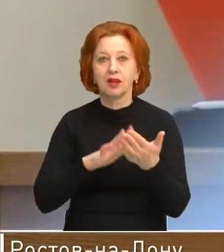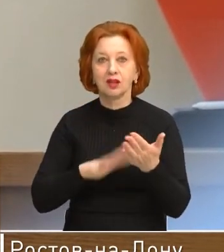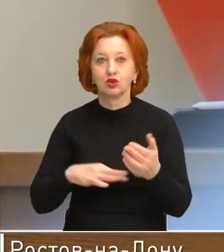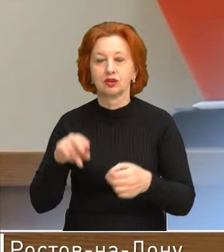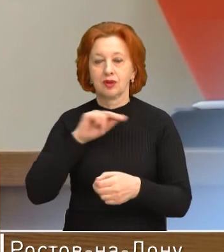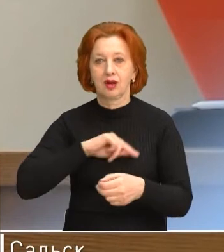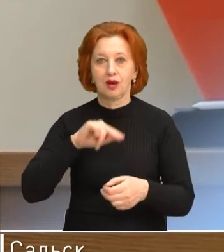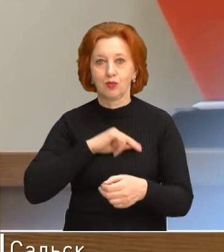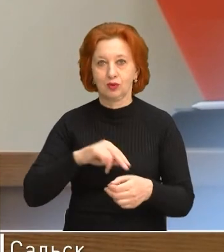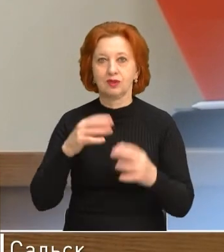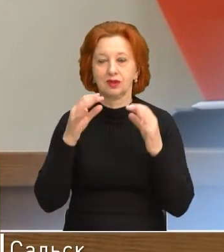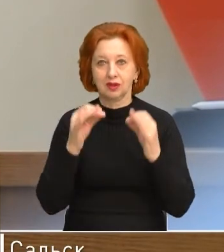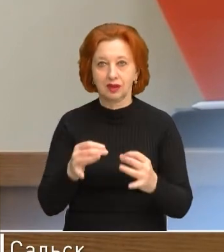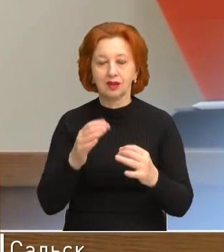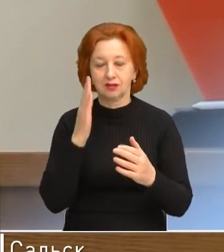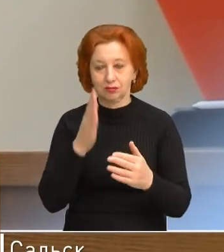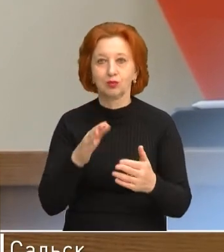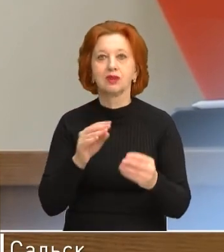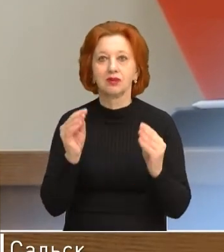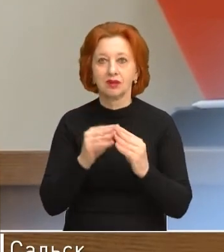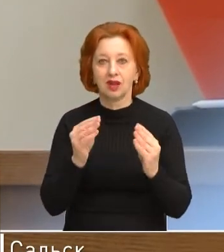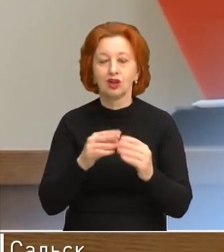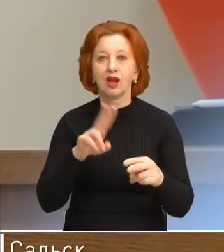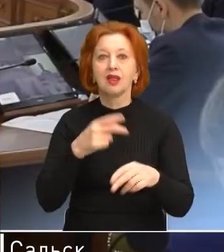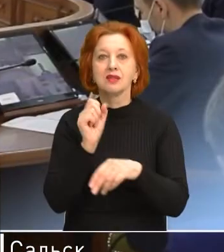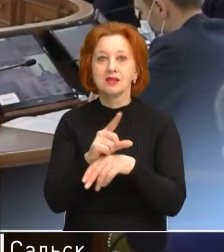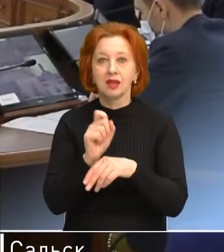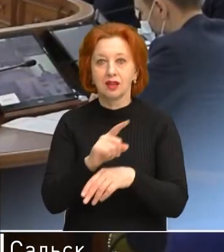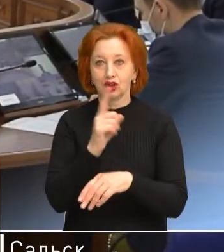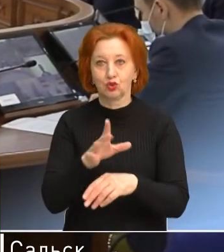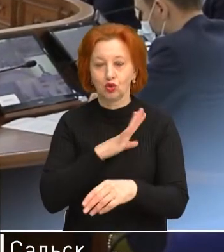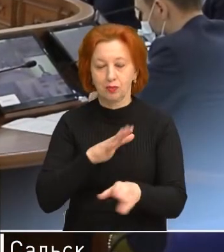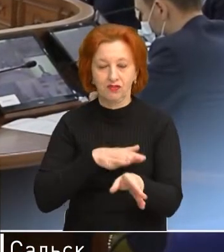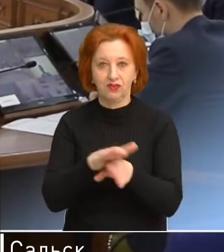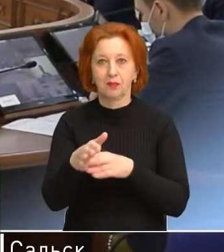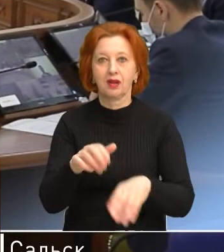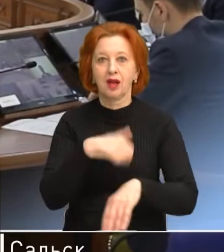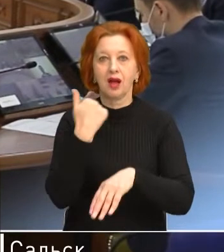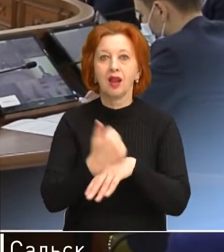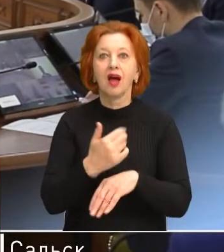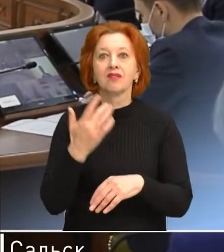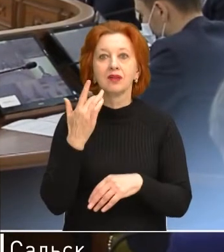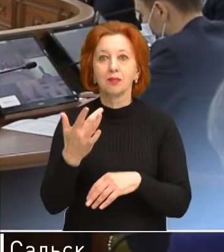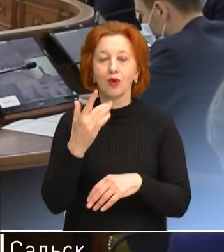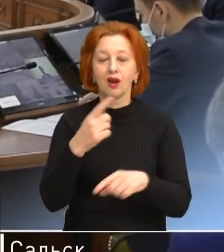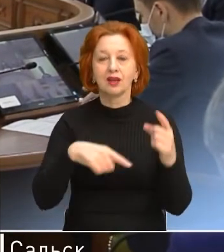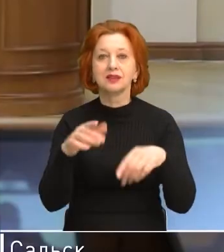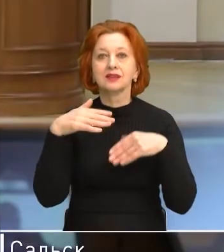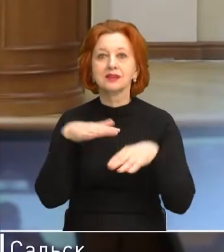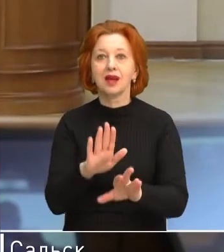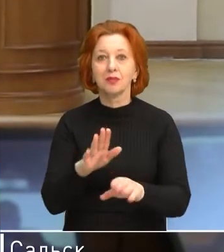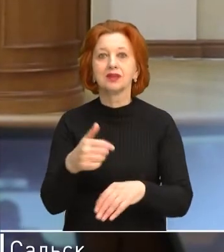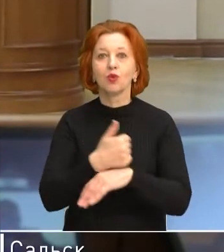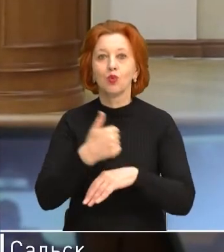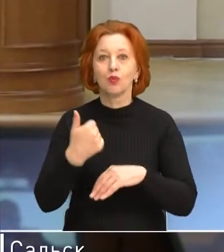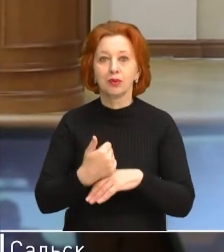извините, в одной пряжке и в одном направлении. И это задача для всех. Главы муниципалитетов, министры и заместители